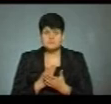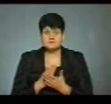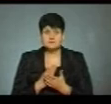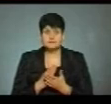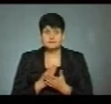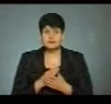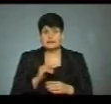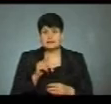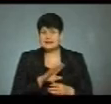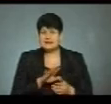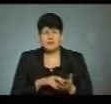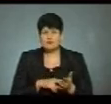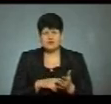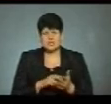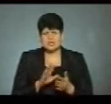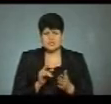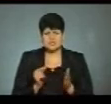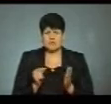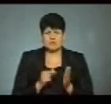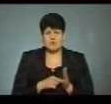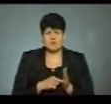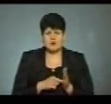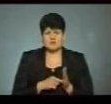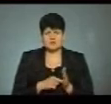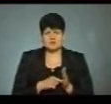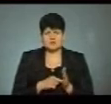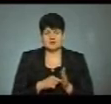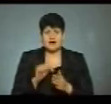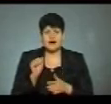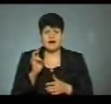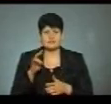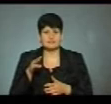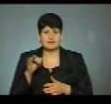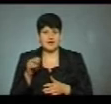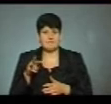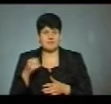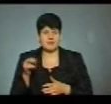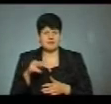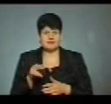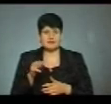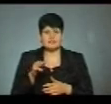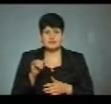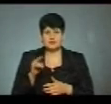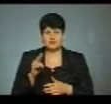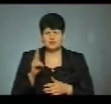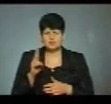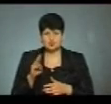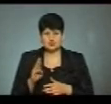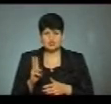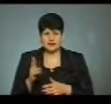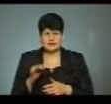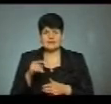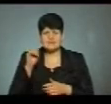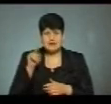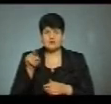ти не боїшся навіть попасти в якесь кодло, типу антимайданівців, чи тітушок, чи беркуту, тому що ти знаєш, що